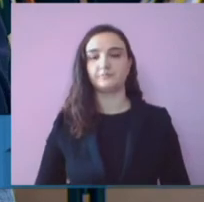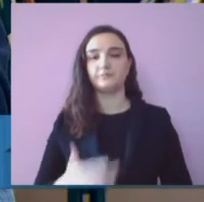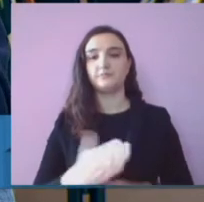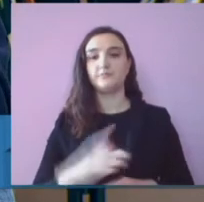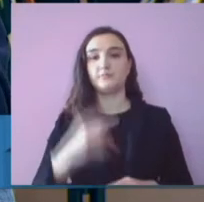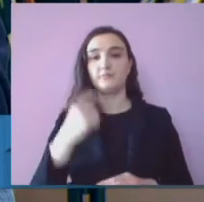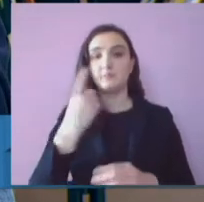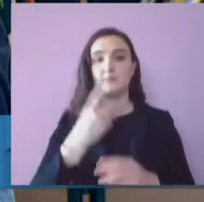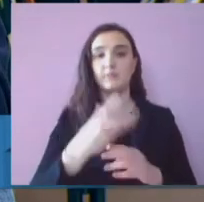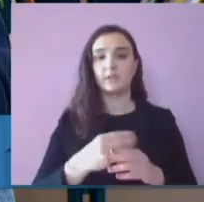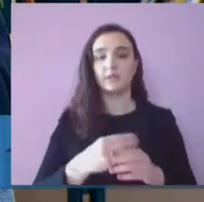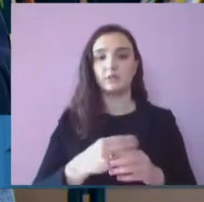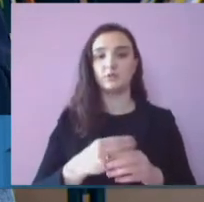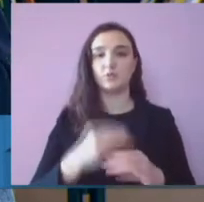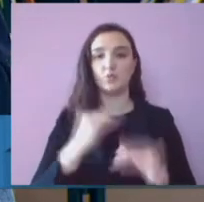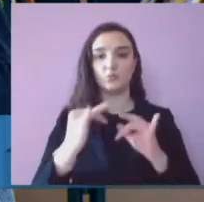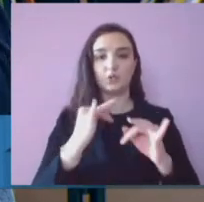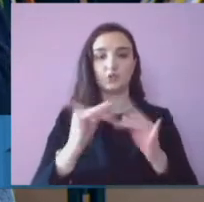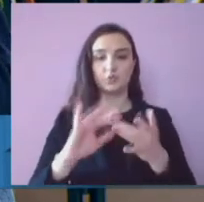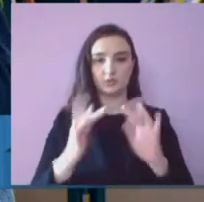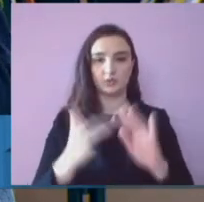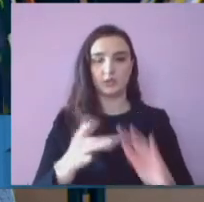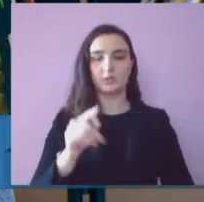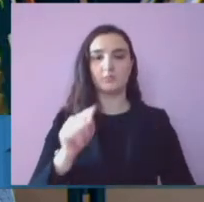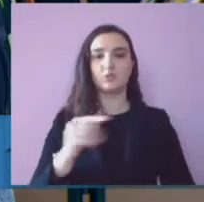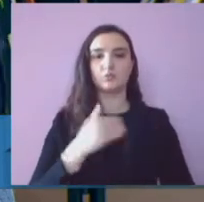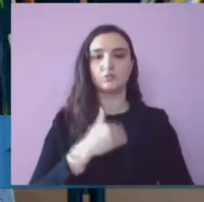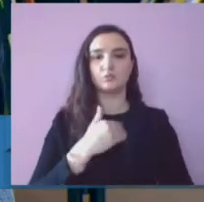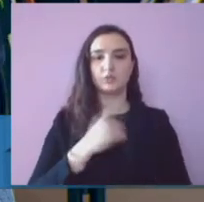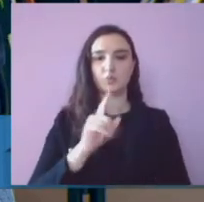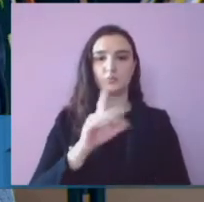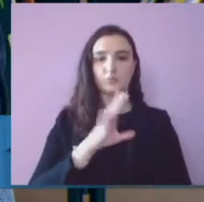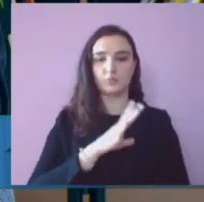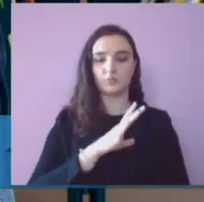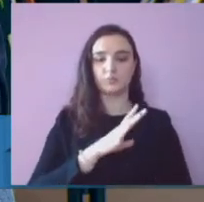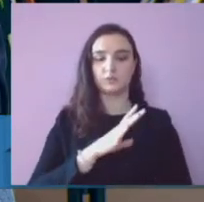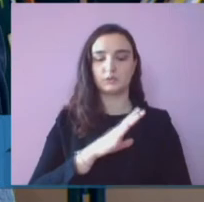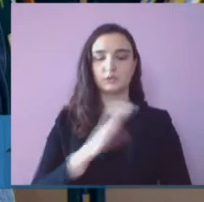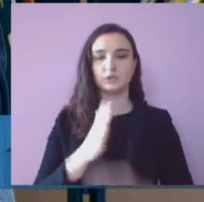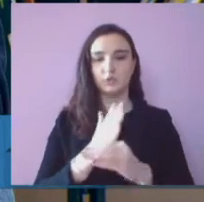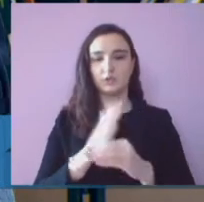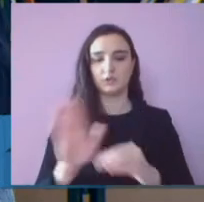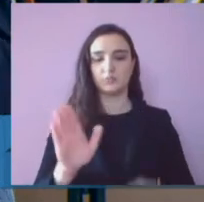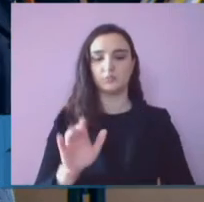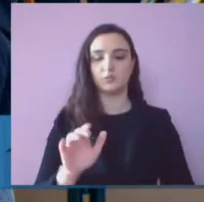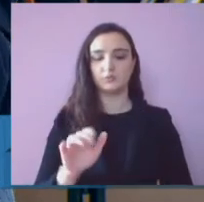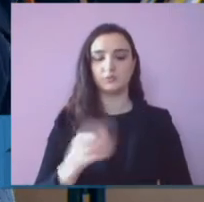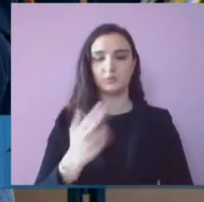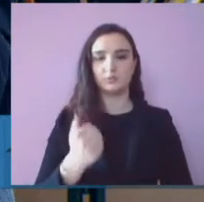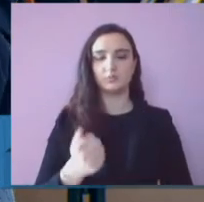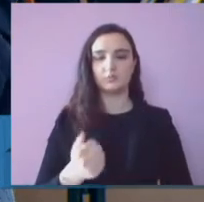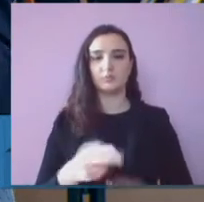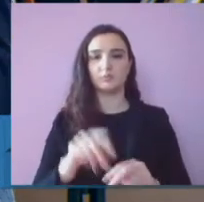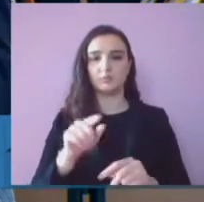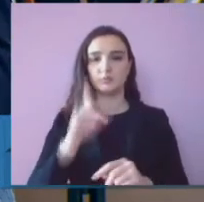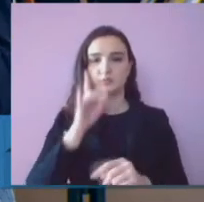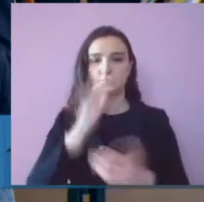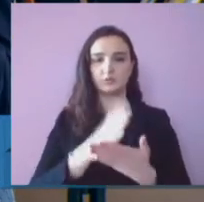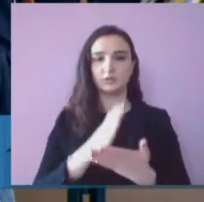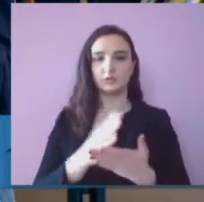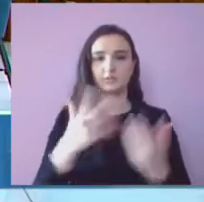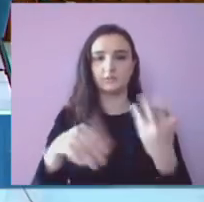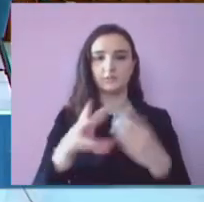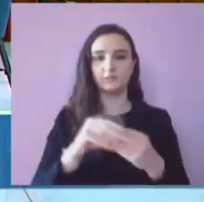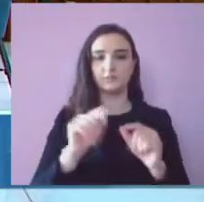ანუ ონლაინ, ხო? მას უნდა რომ იყოს იზოლირებულად, ხო? ამ დროს არიან